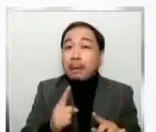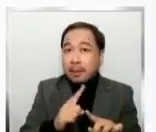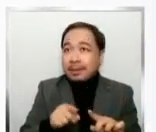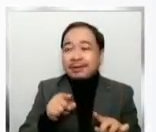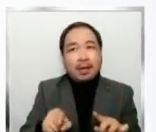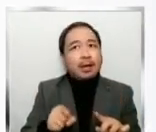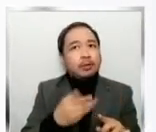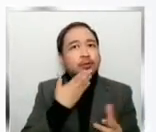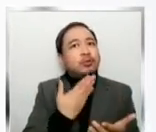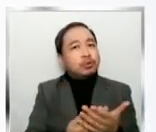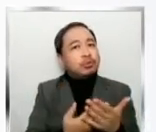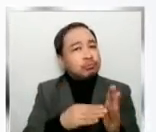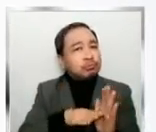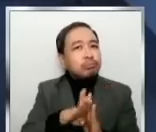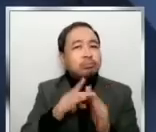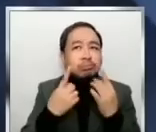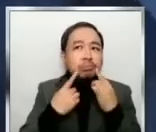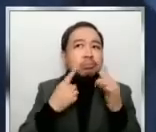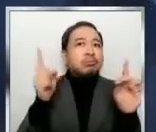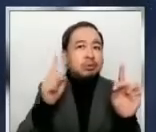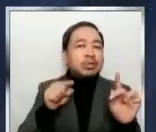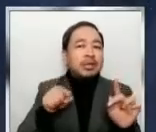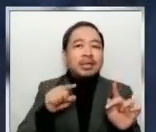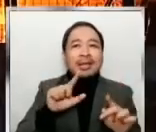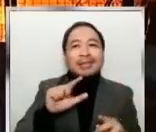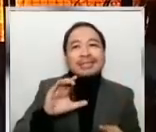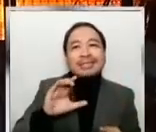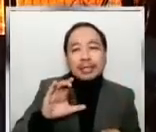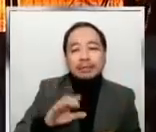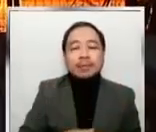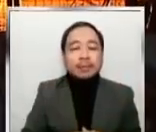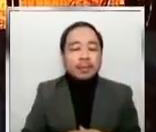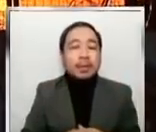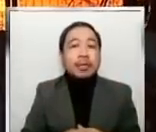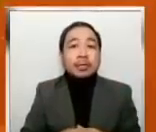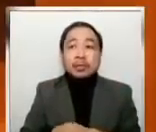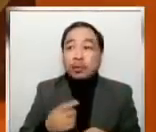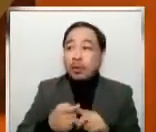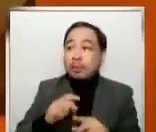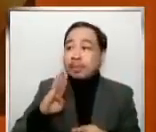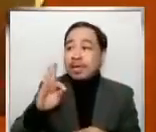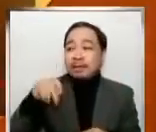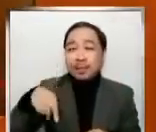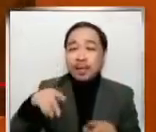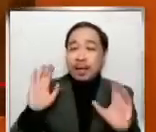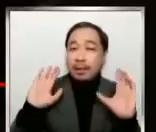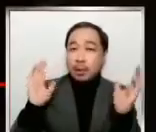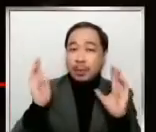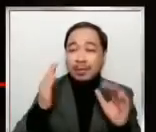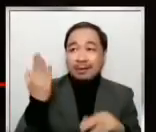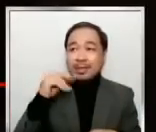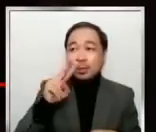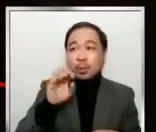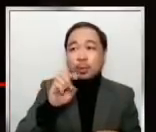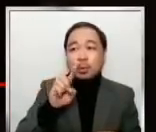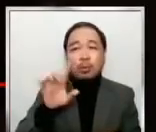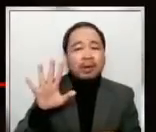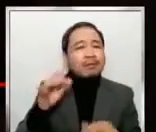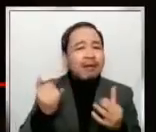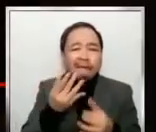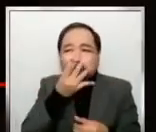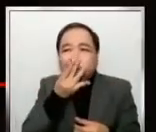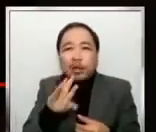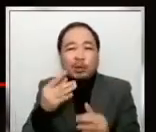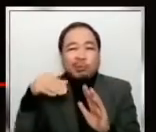initiatives ng ating mga LCEs. Sa datos ng BFP mula 2015, bumaba na ulit ang bilang ng insidente ng sunog